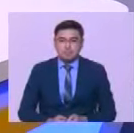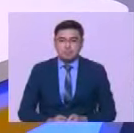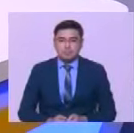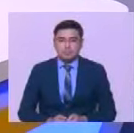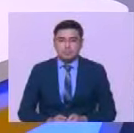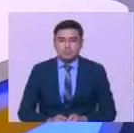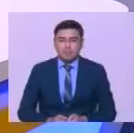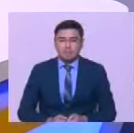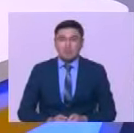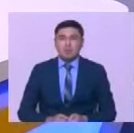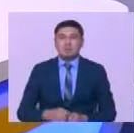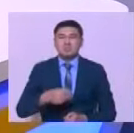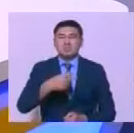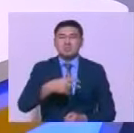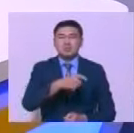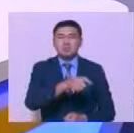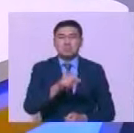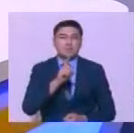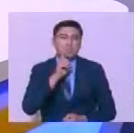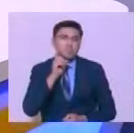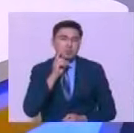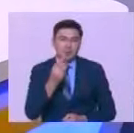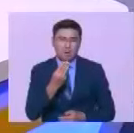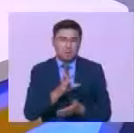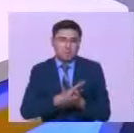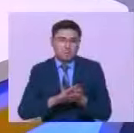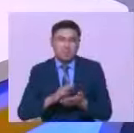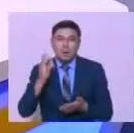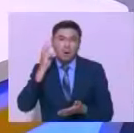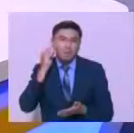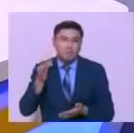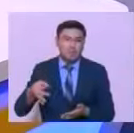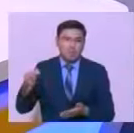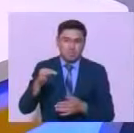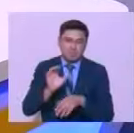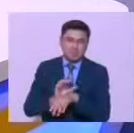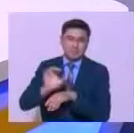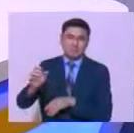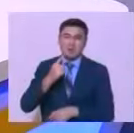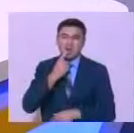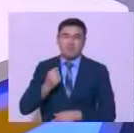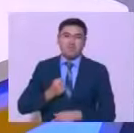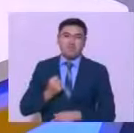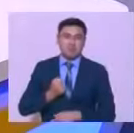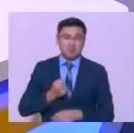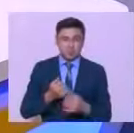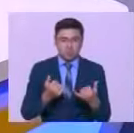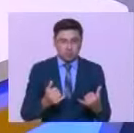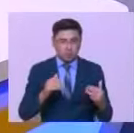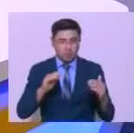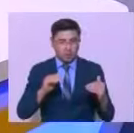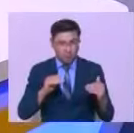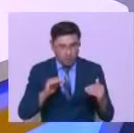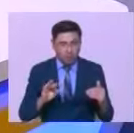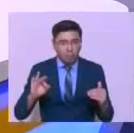Ақтаудағы 20 жас сарбаз әскери борышын өтеуге Алматы облысына аттанды. Олармен салтанатты қоштасу рәсімі облыстағы ұлттық